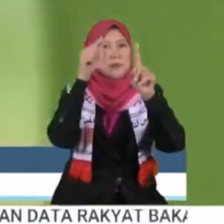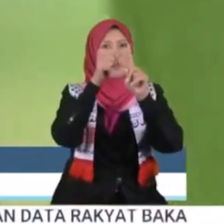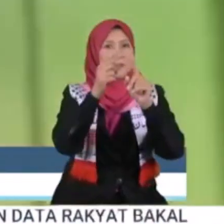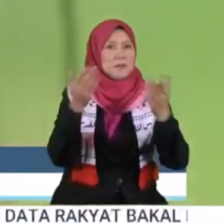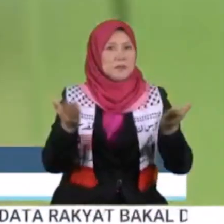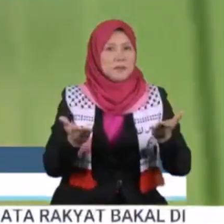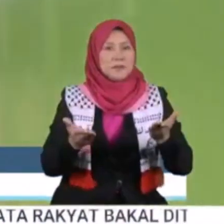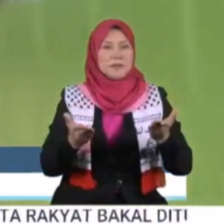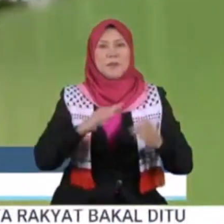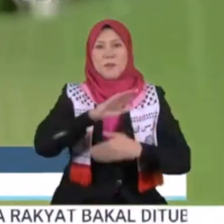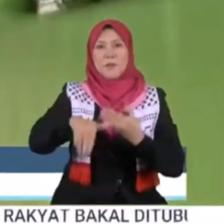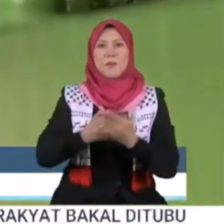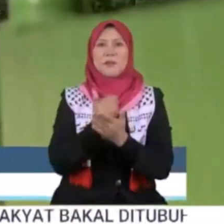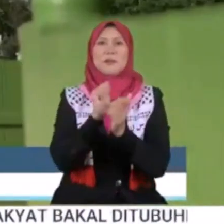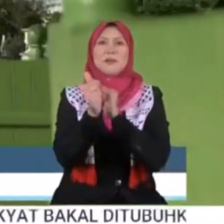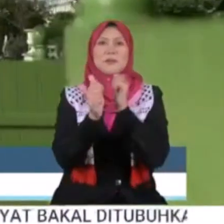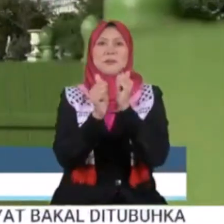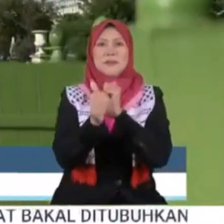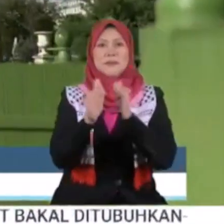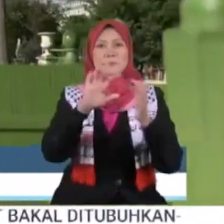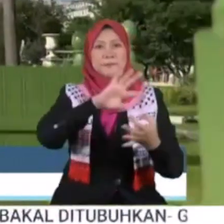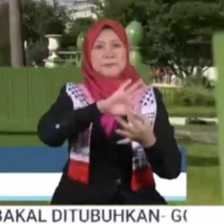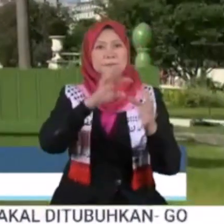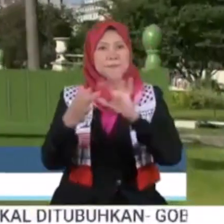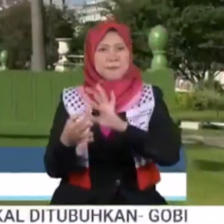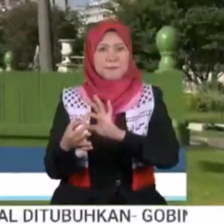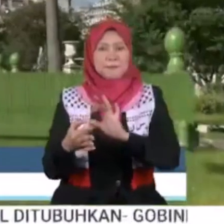ingin dibawa oleh sukan Olimpik.